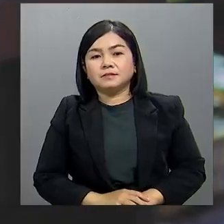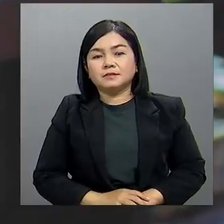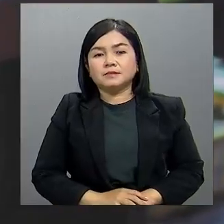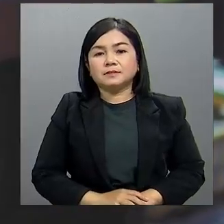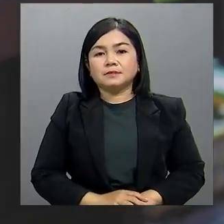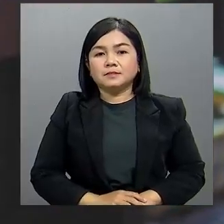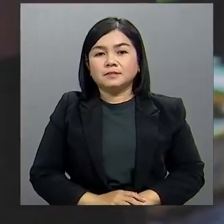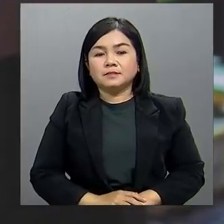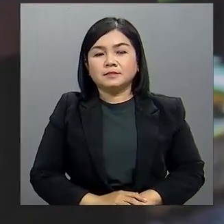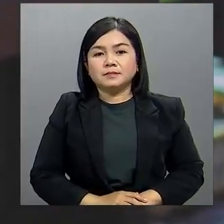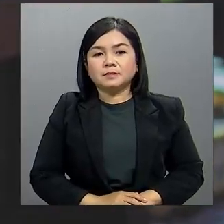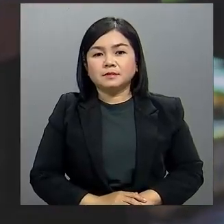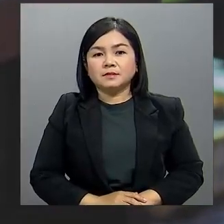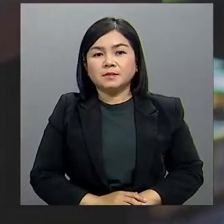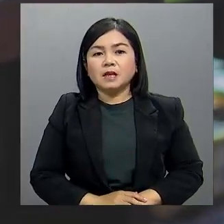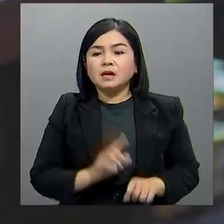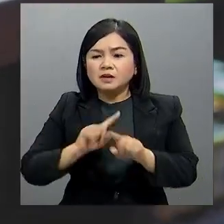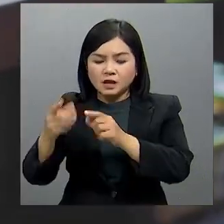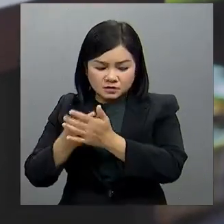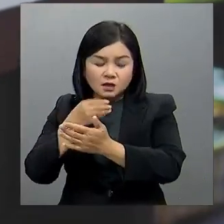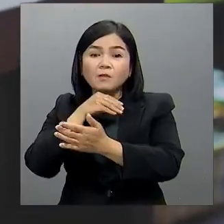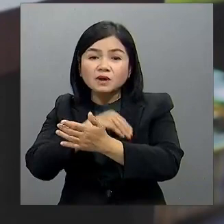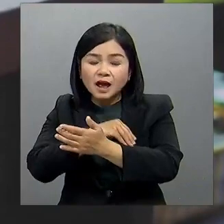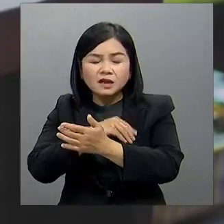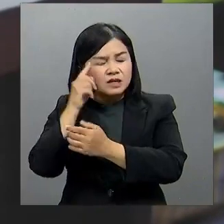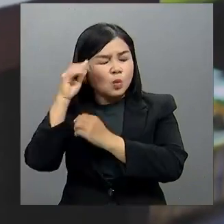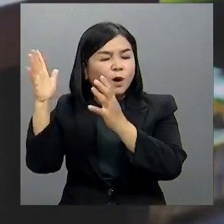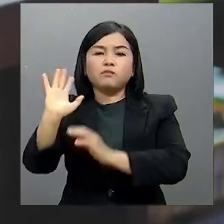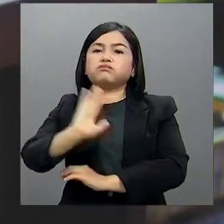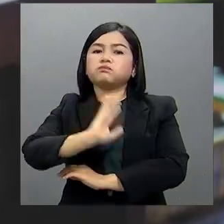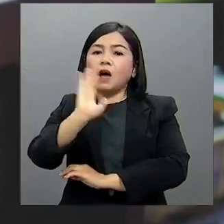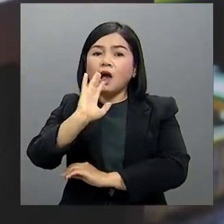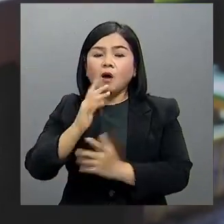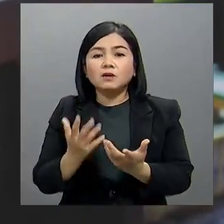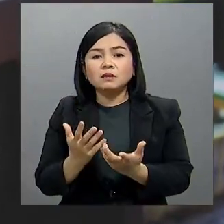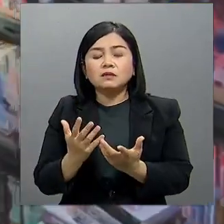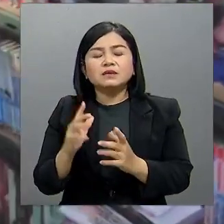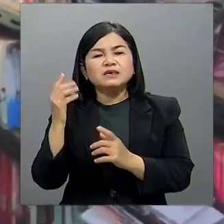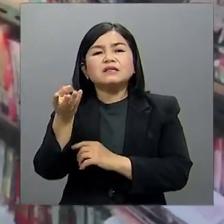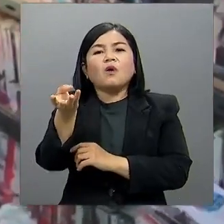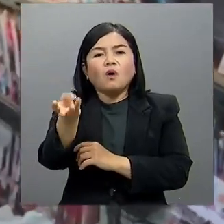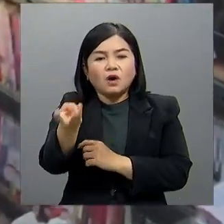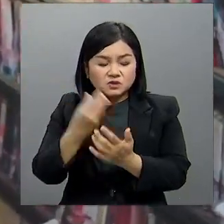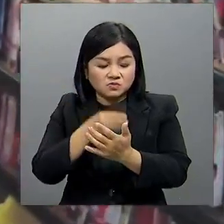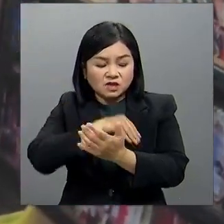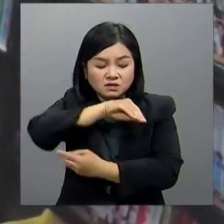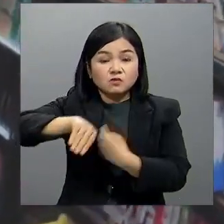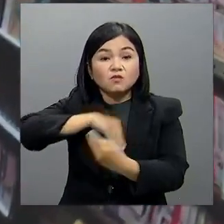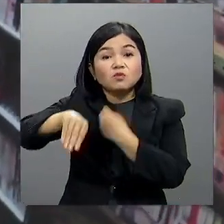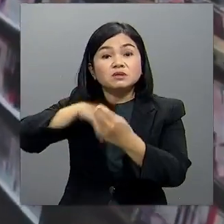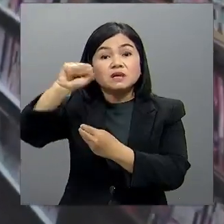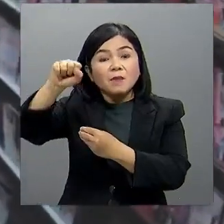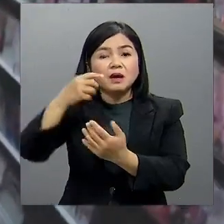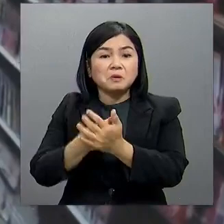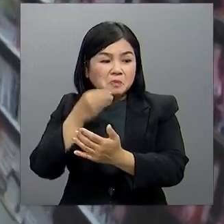ถึงกำไรถ้าถามว่าไม่หวังผลกำไรมันก็เป็นไปไม่ได้เพราะมันต้องมีค่าใช้จ่ายแต่ถ้าจะให้มากมาย